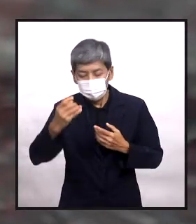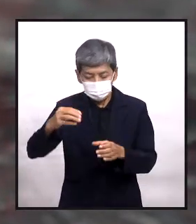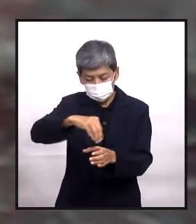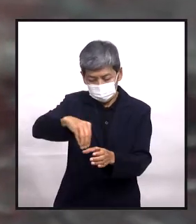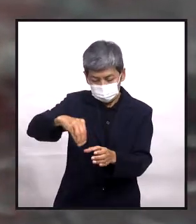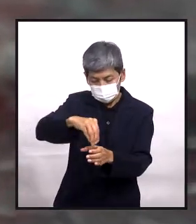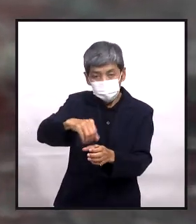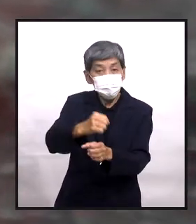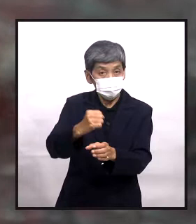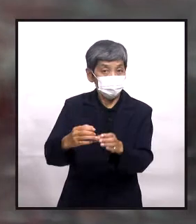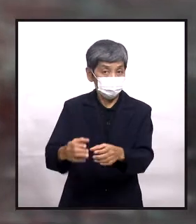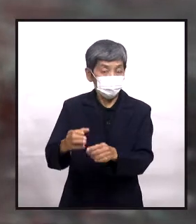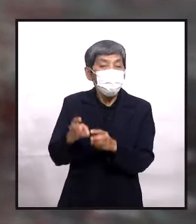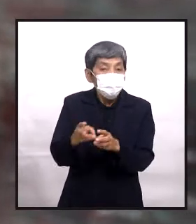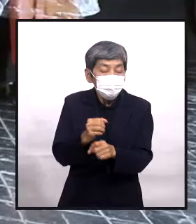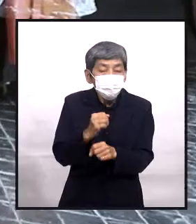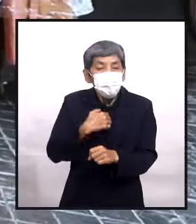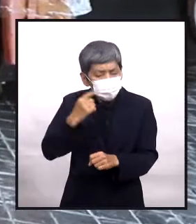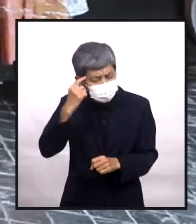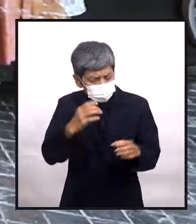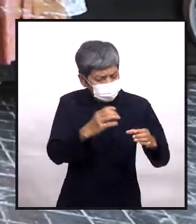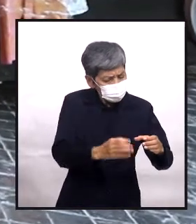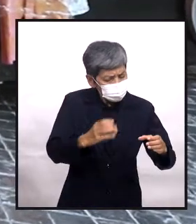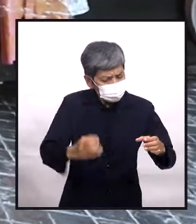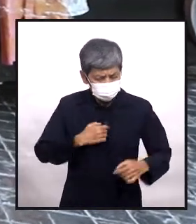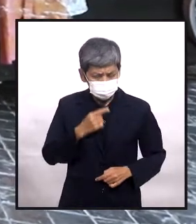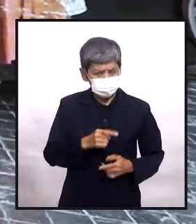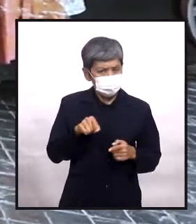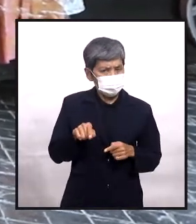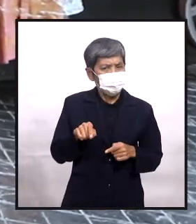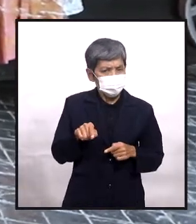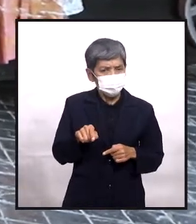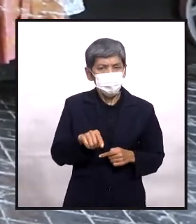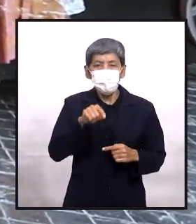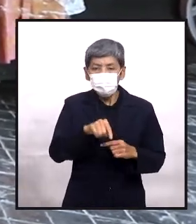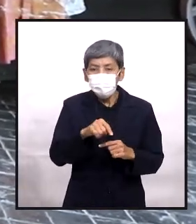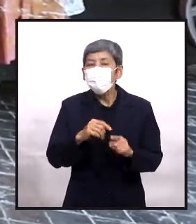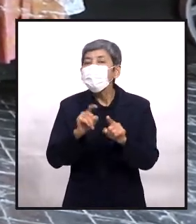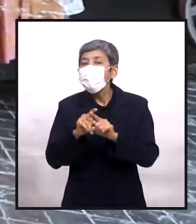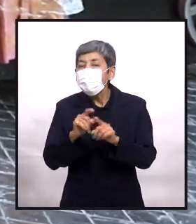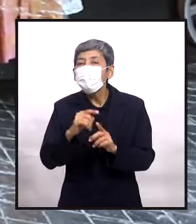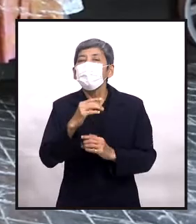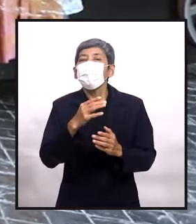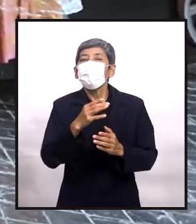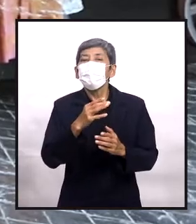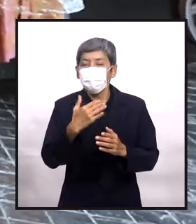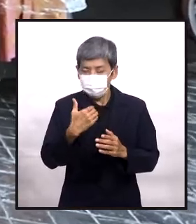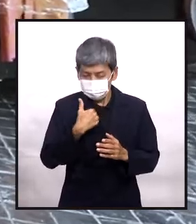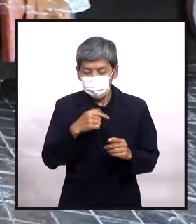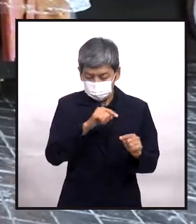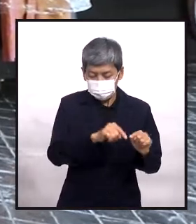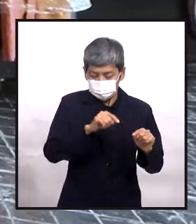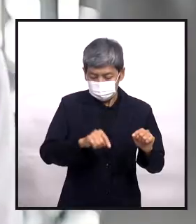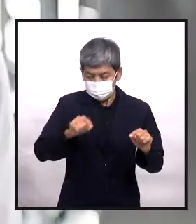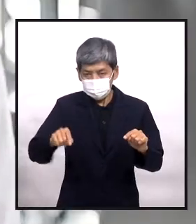าให้มันแตกขนาดเดียวกันเนี่ยวิธีการเนี่ยเขาก็ต้องเวียนนะอันนี้แทนทูบ นี่ทูบ ใช่ก่อนจะกิน